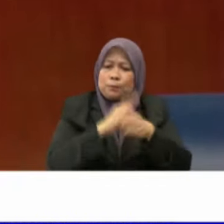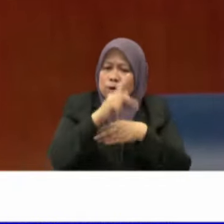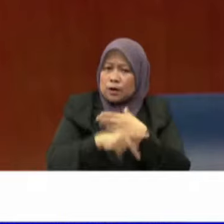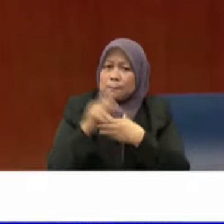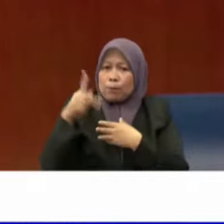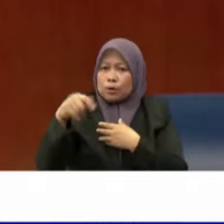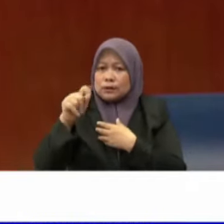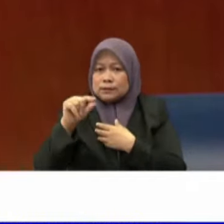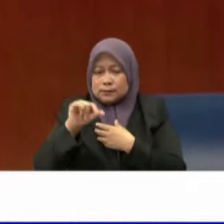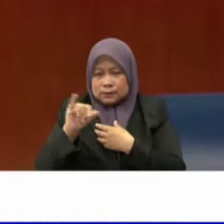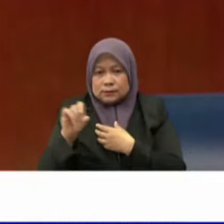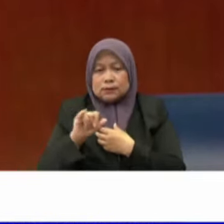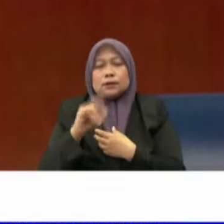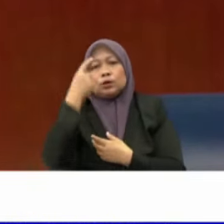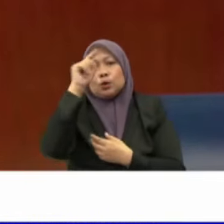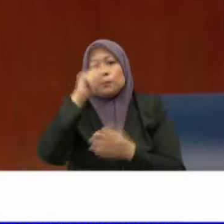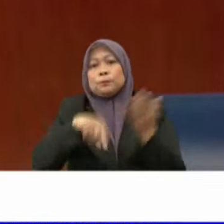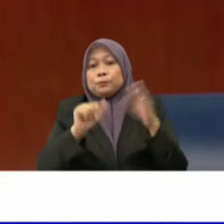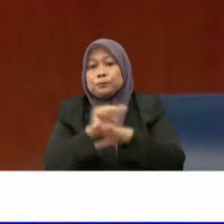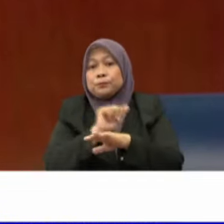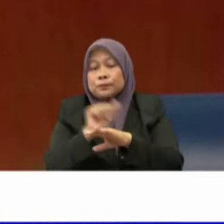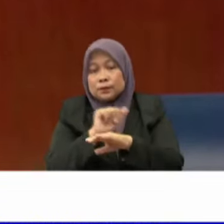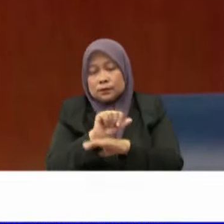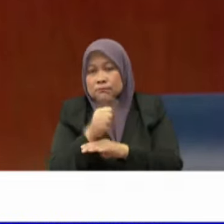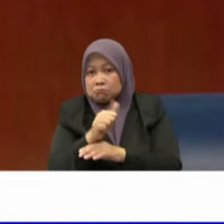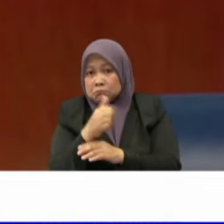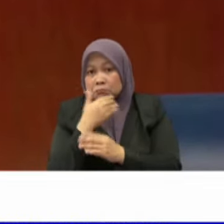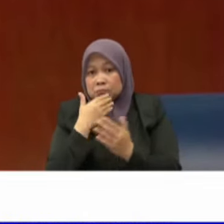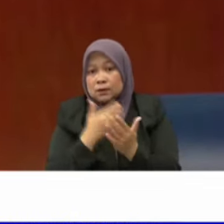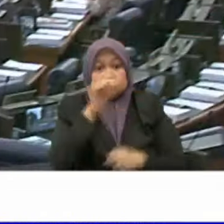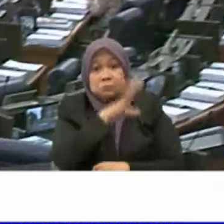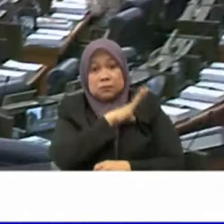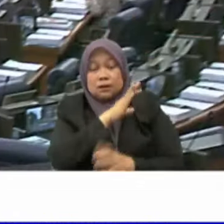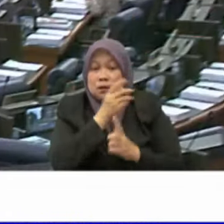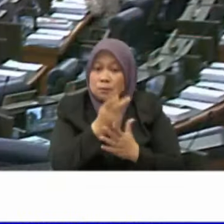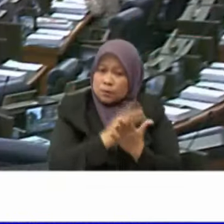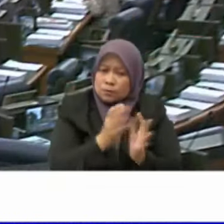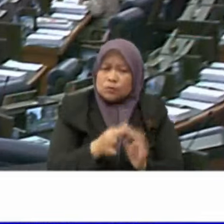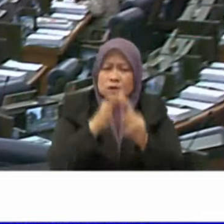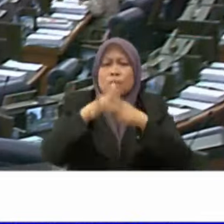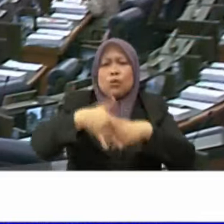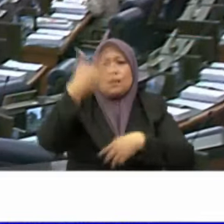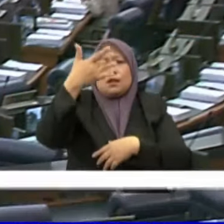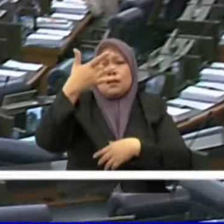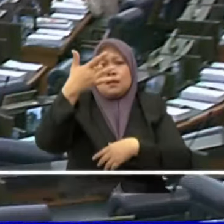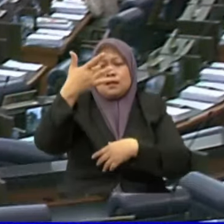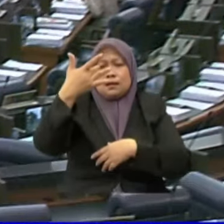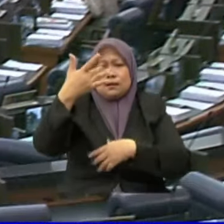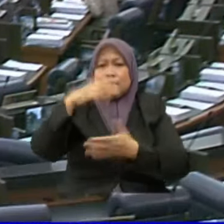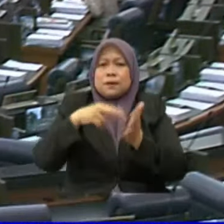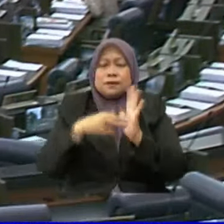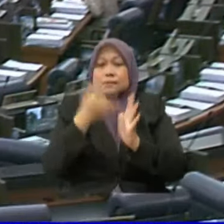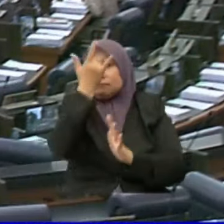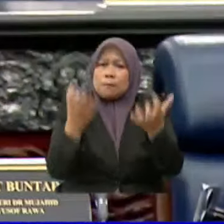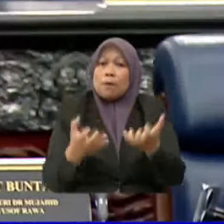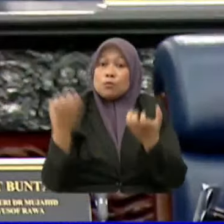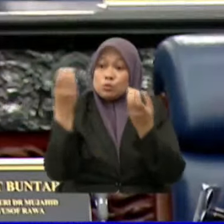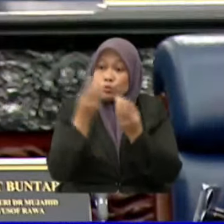Pertiwi Berdasarkan Penetapan nilai ambang dan sekte yang telah ditetapkan tentu jauh lebih awal beliau menjawab pertanyaan